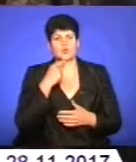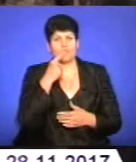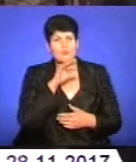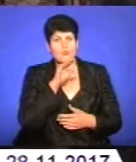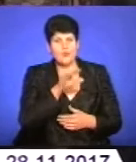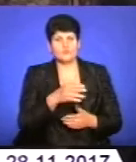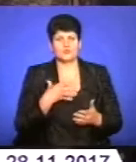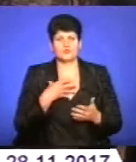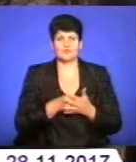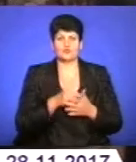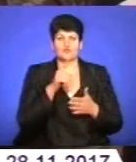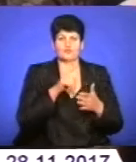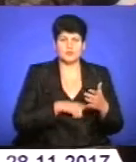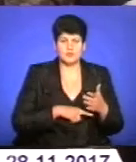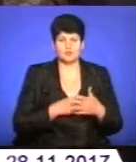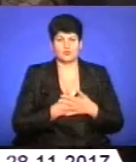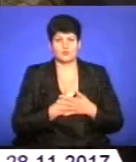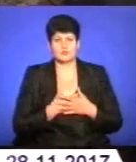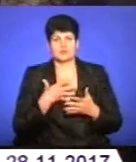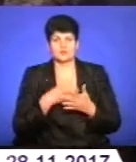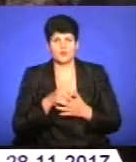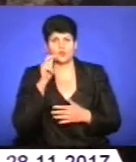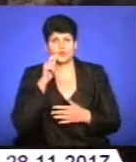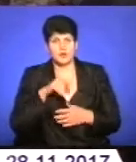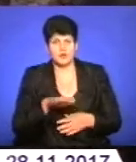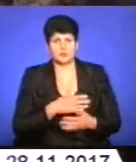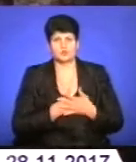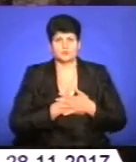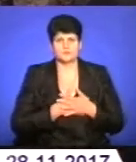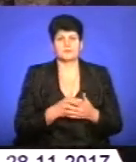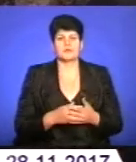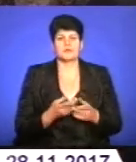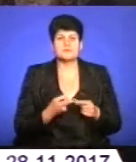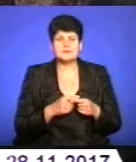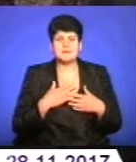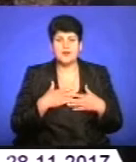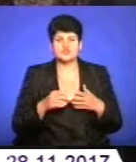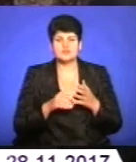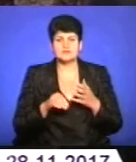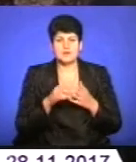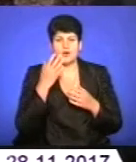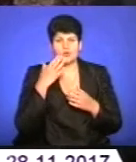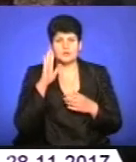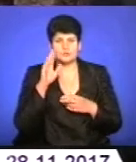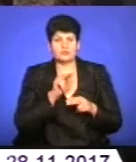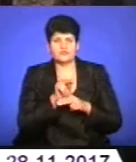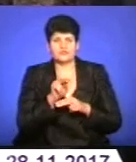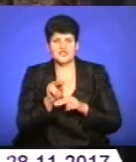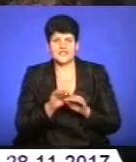свою релігію, свою Україну, бо це наша земля. Коли ми будемо вчити